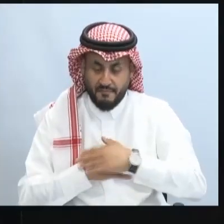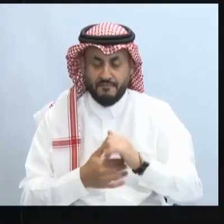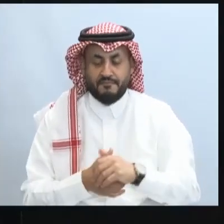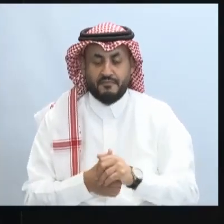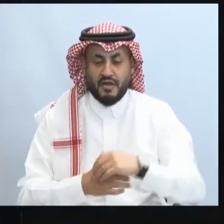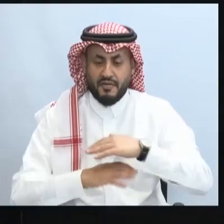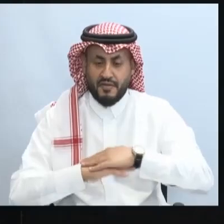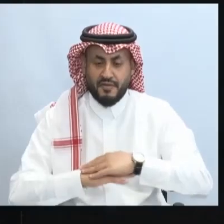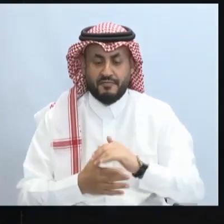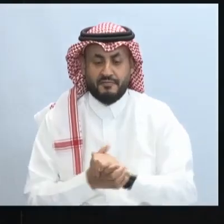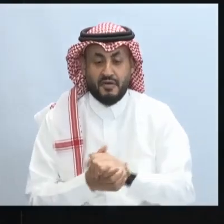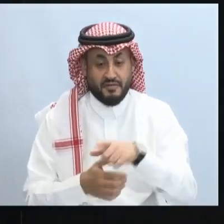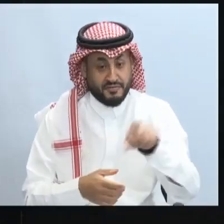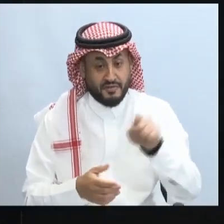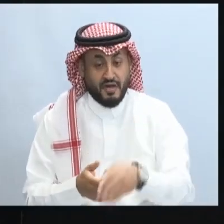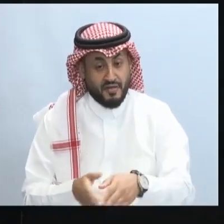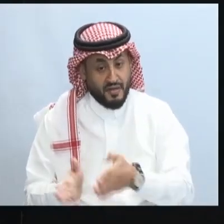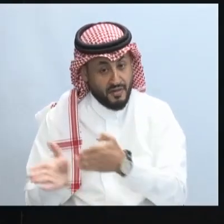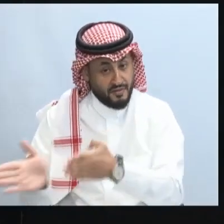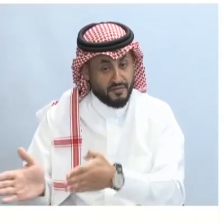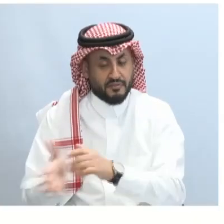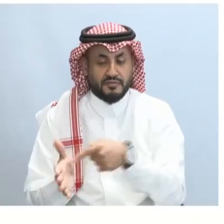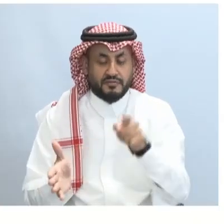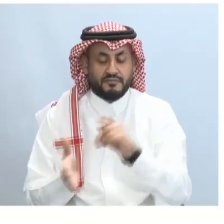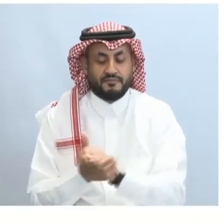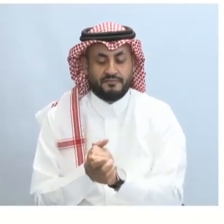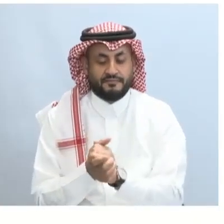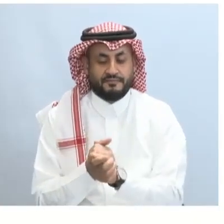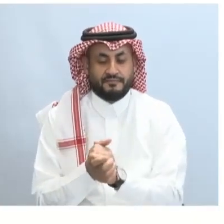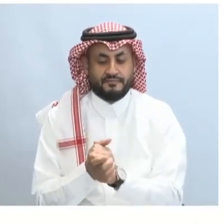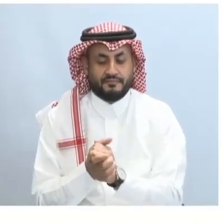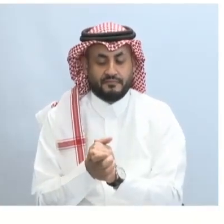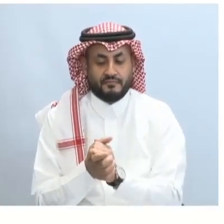اذا هذا هو الخلق الذي ينبغي ان نهتم به